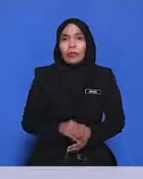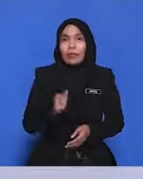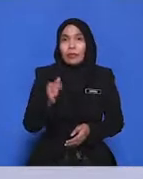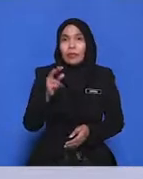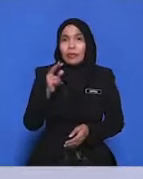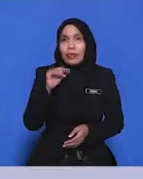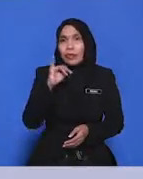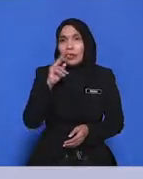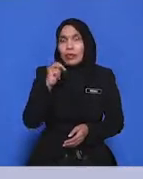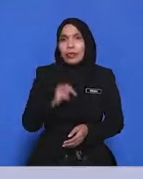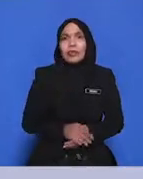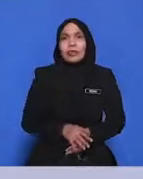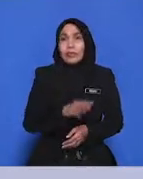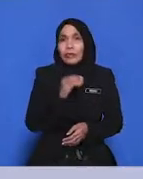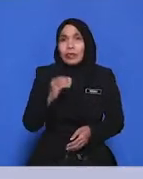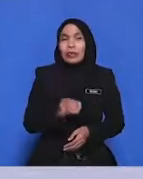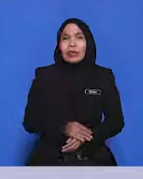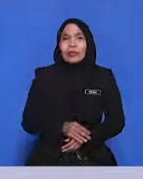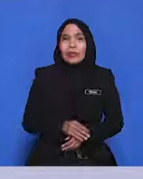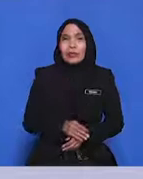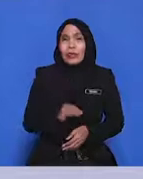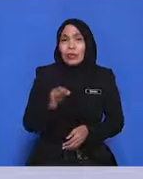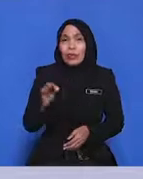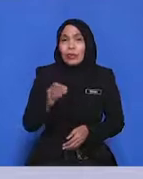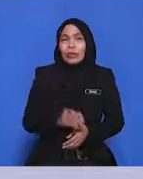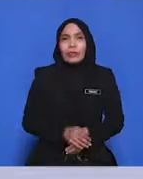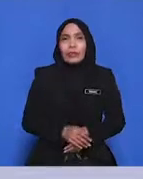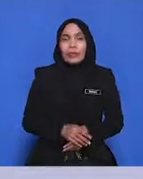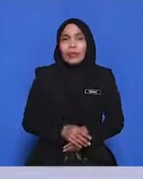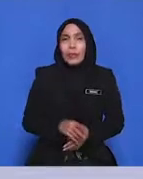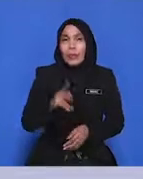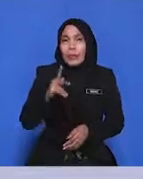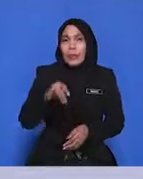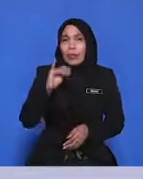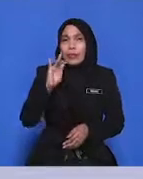sistematik seperti ilmu fizik, geografi,